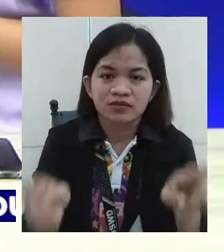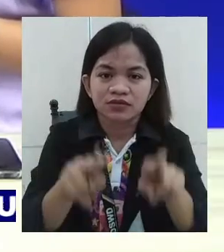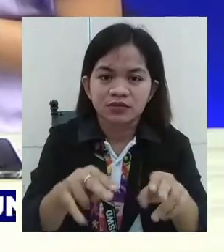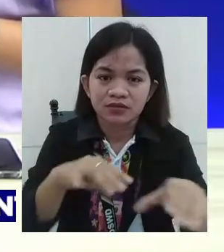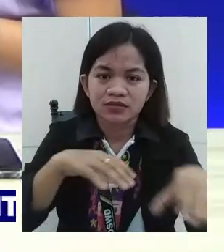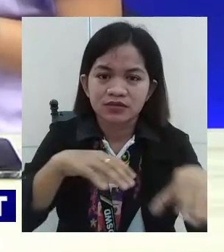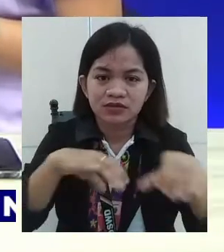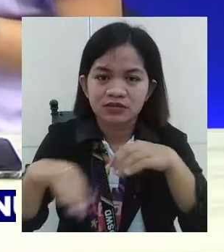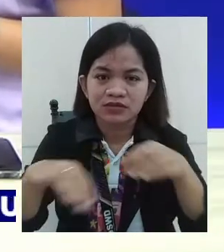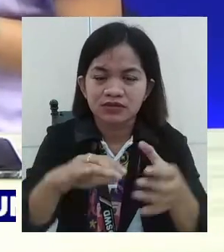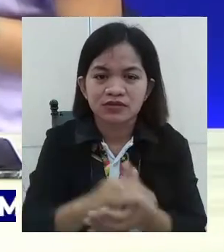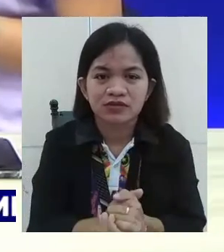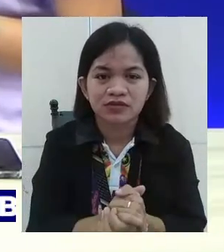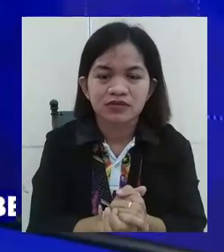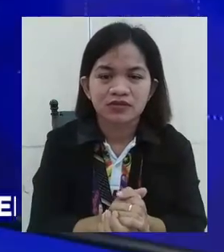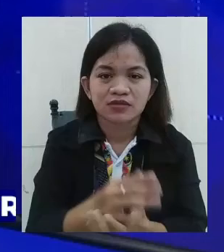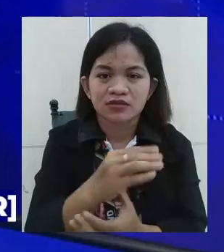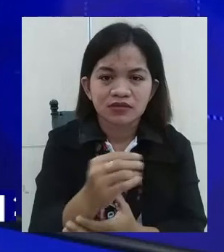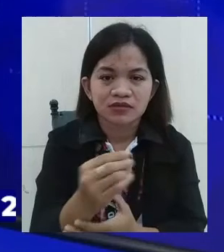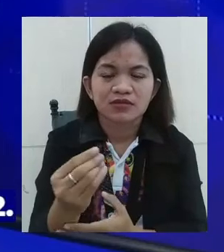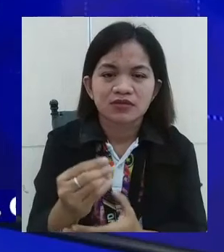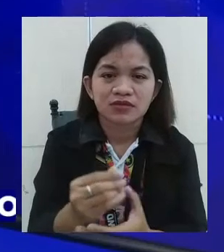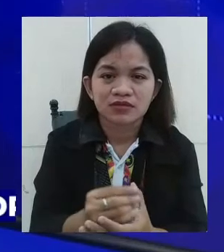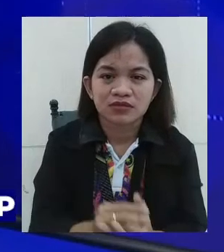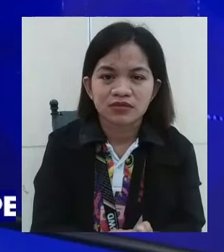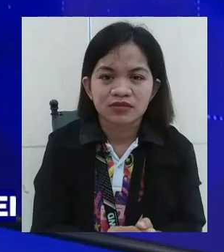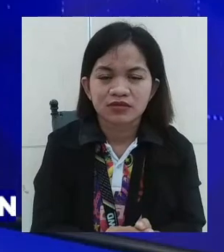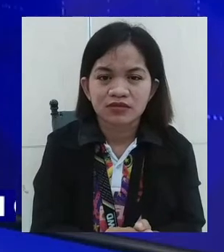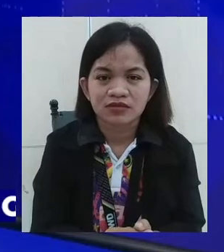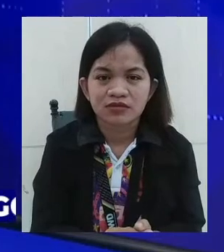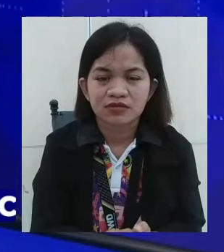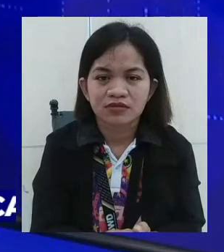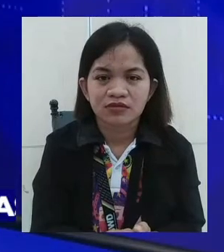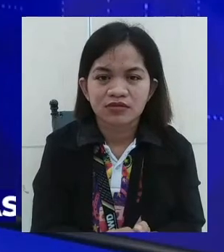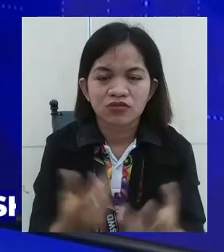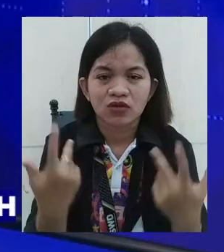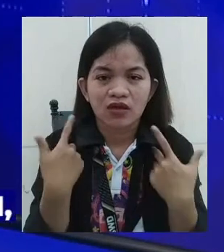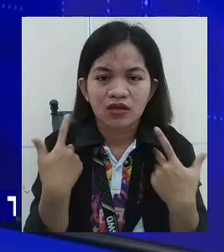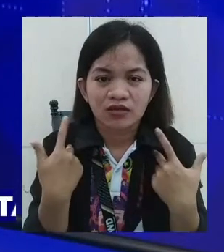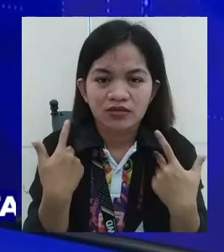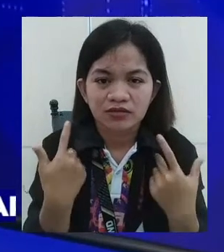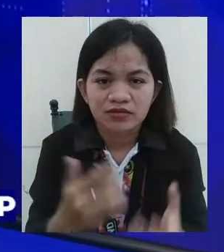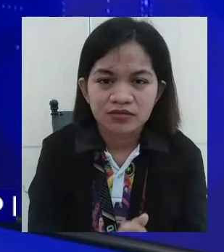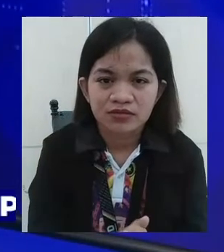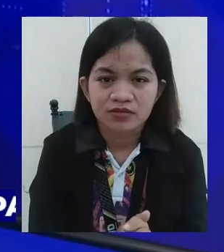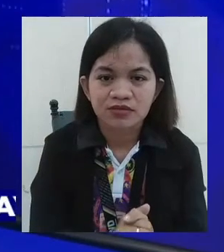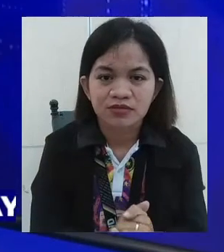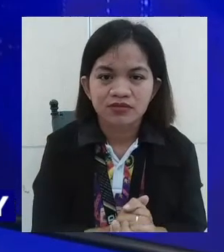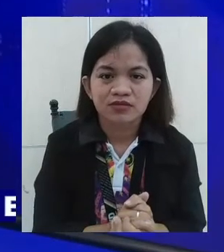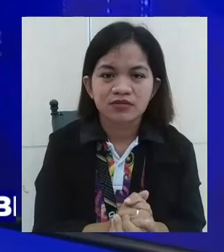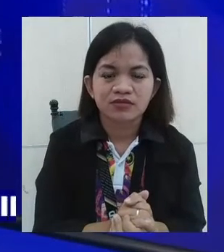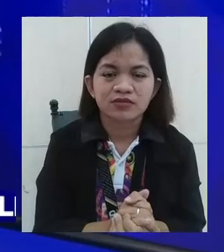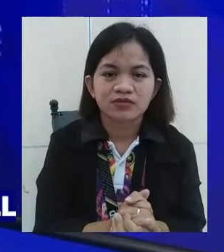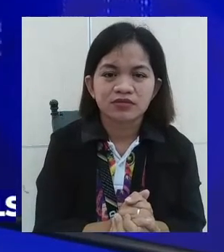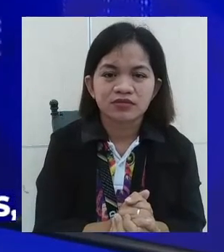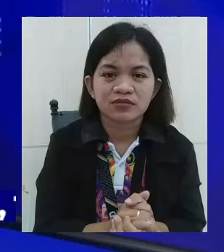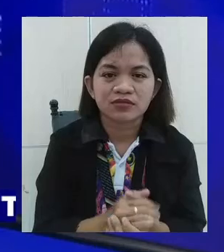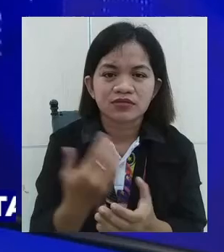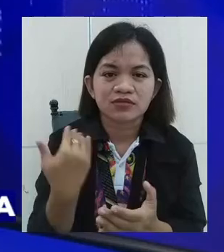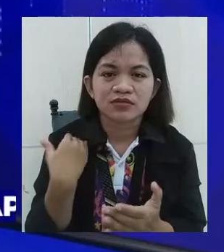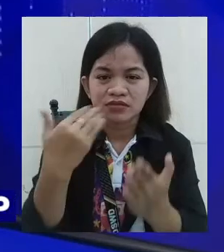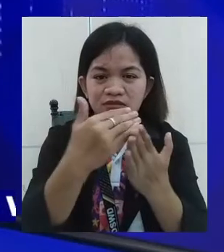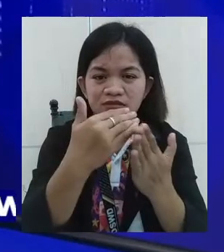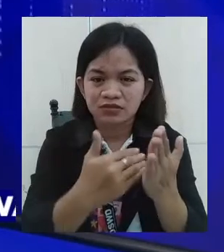about it. And then mayroon tayong na naka-line up din na DICT papasok